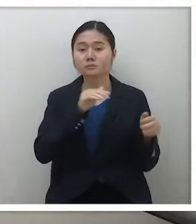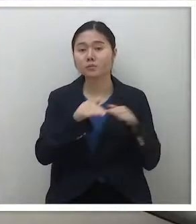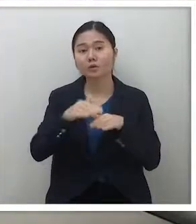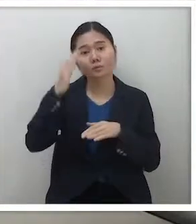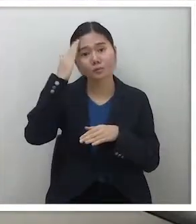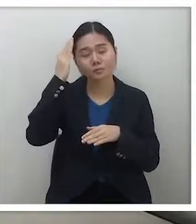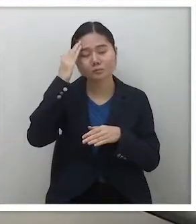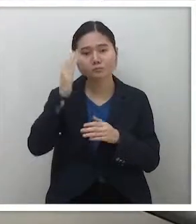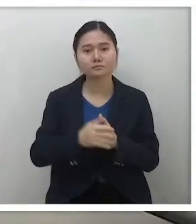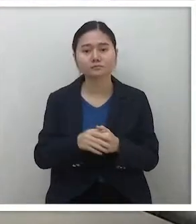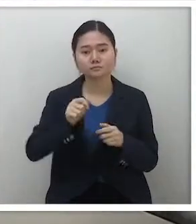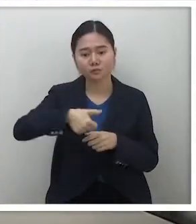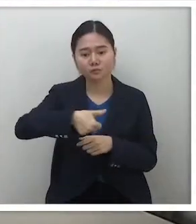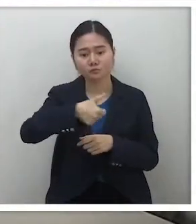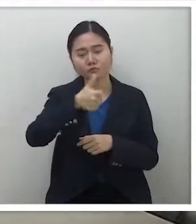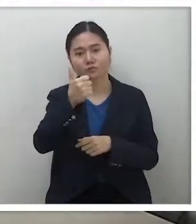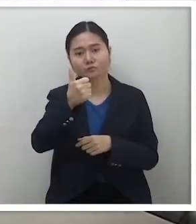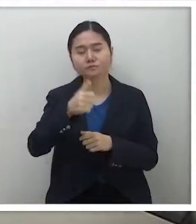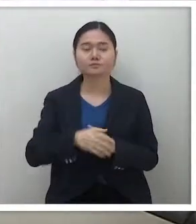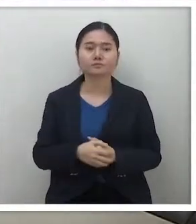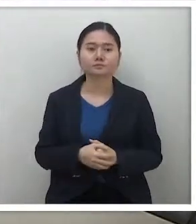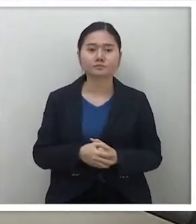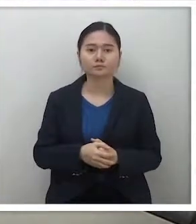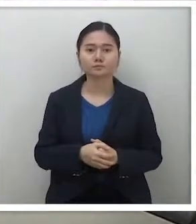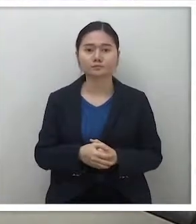หัวยกขึ้น